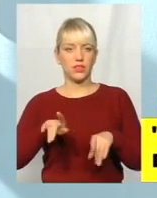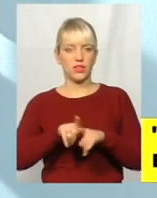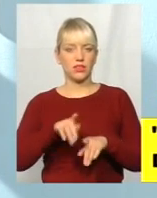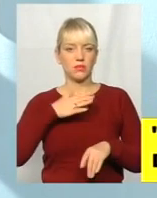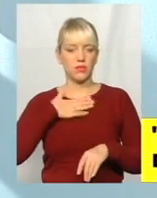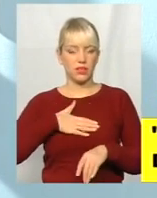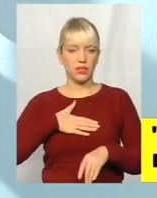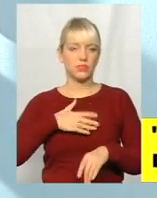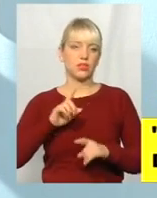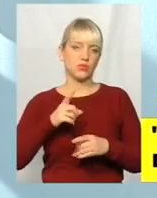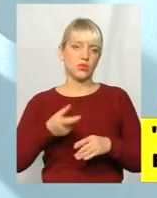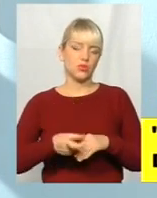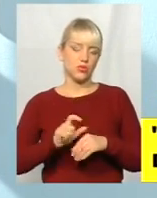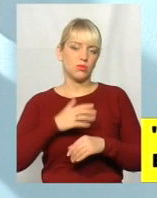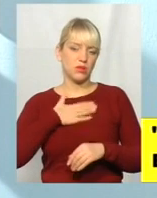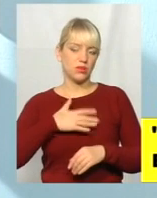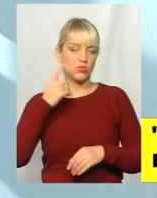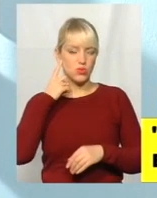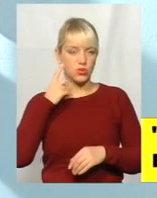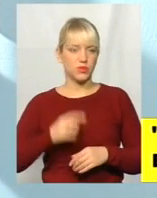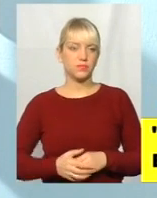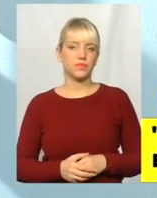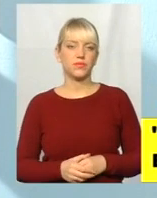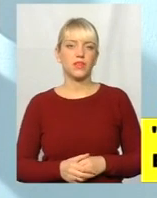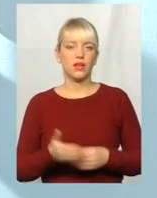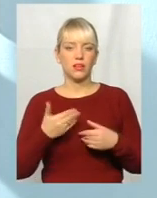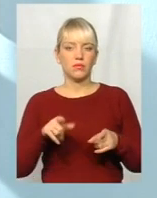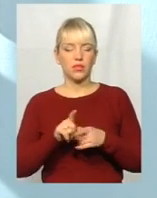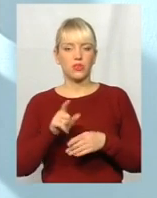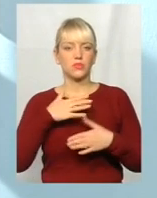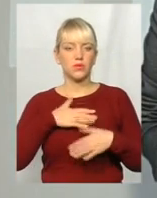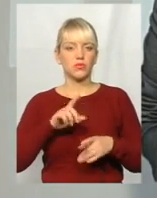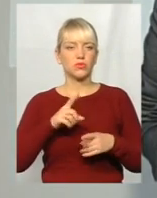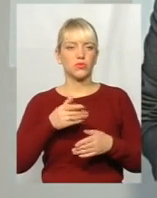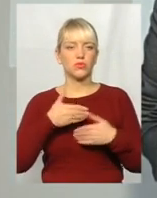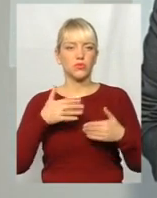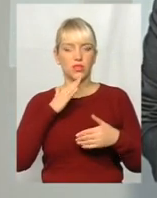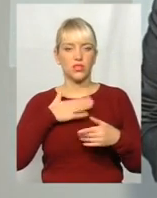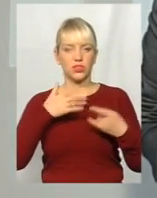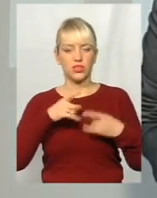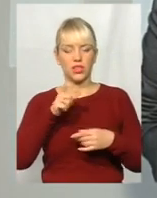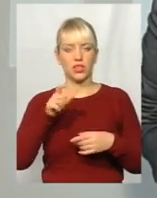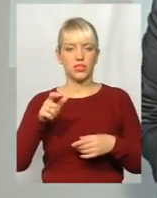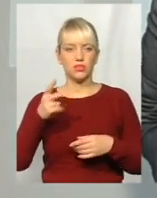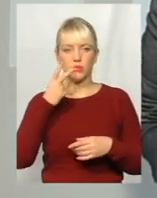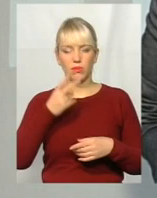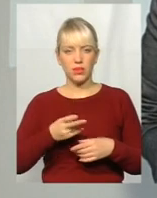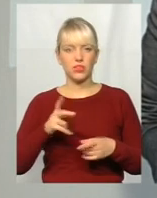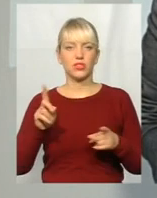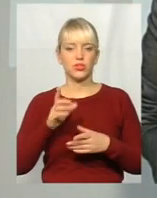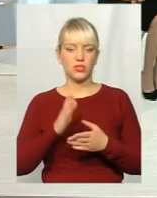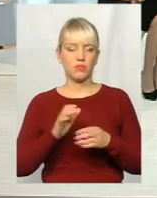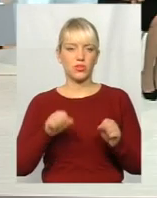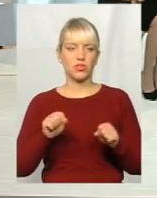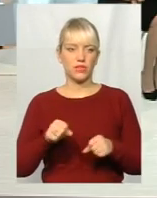приємних, тому дуже приємно чути такі відгуки. Нам також приємно через те, що ми, наші телеглядачі, також побачили, що є